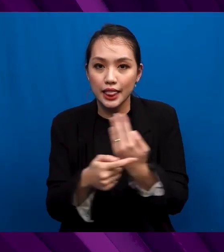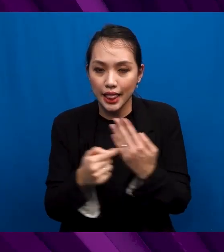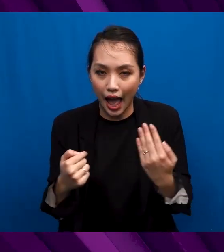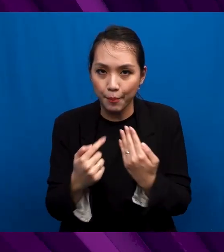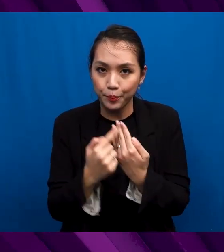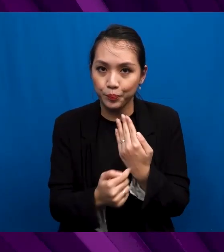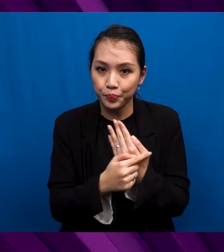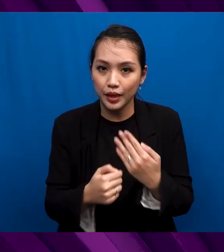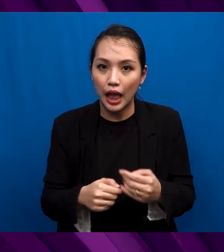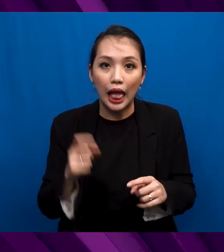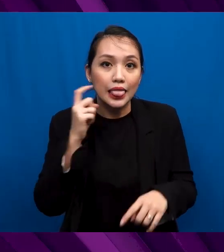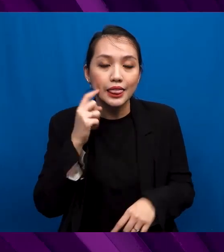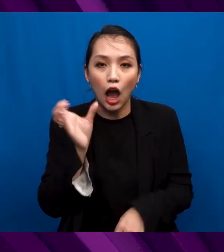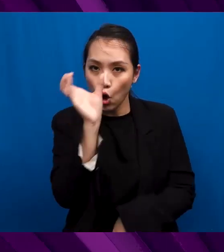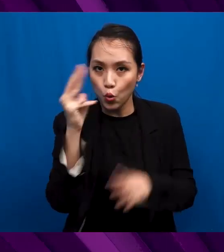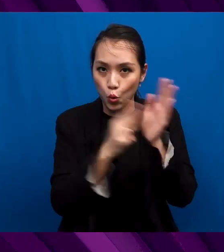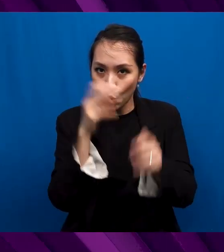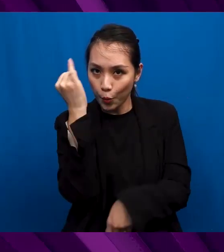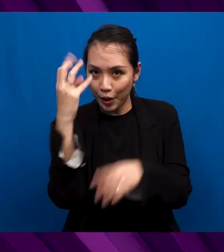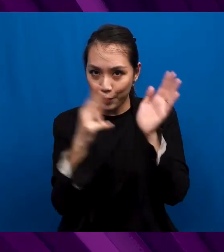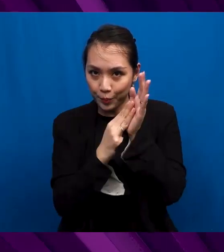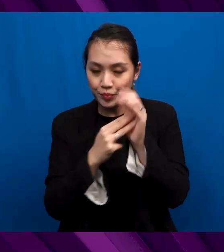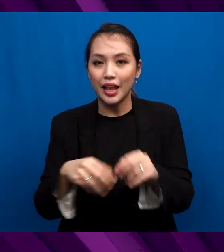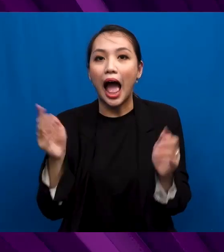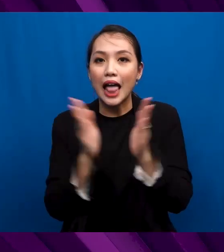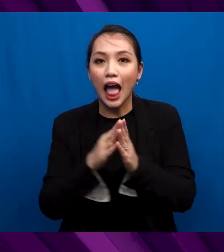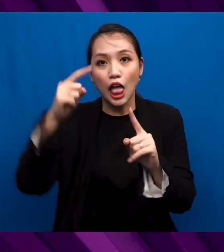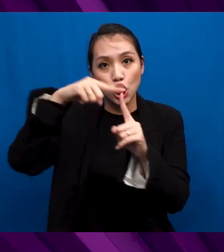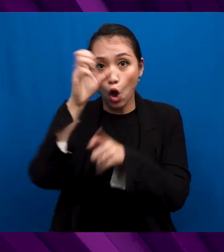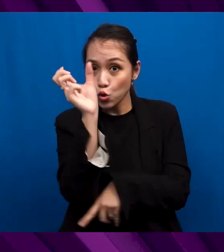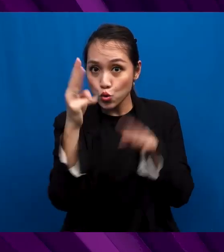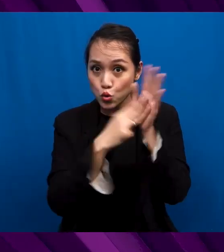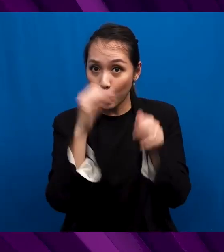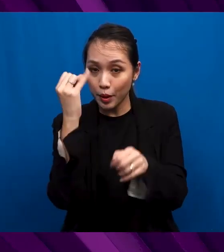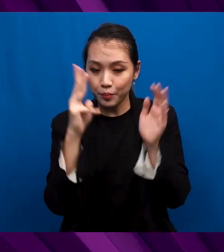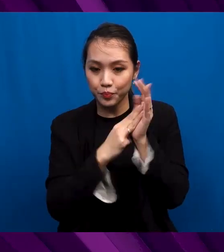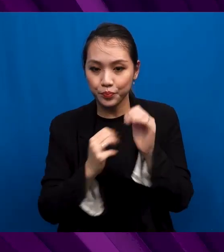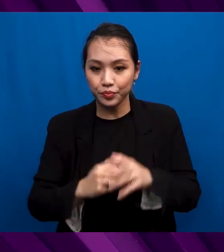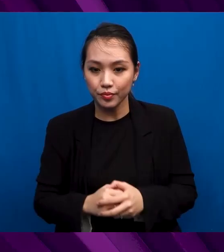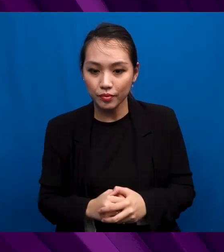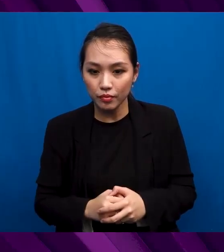akan melihat ada suatu perbedaan ketika Musa mengatakan di sini. Karena reverse ordernya atau